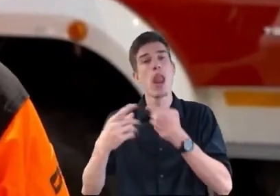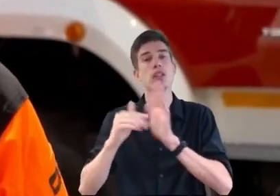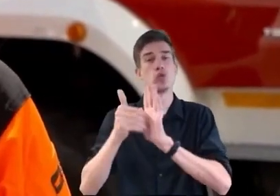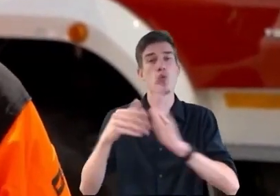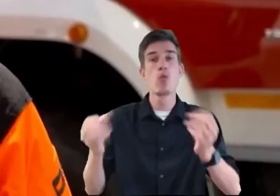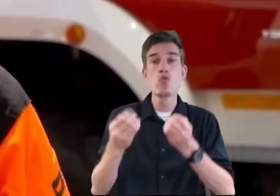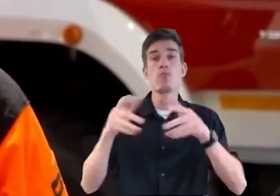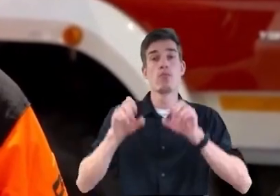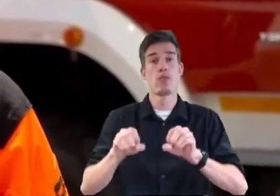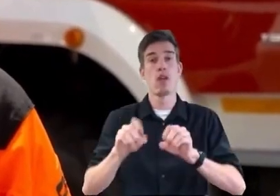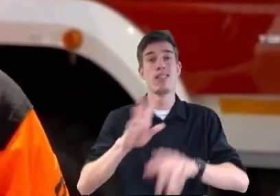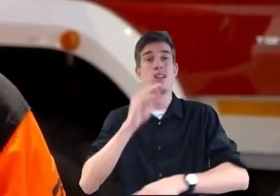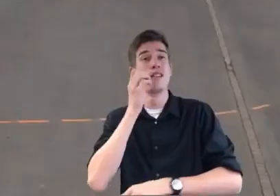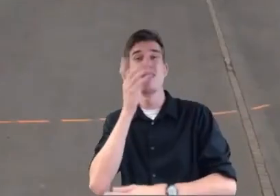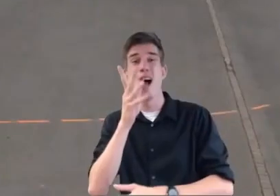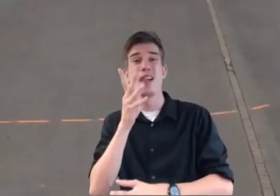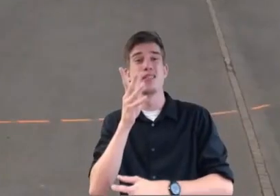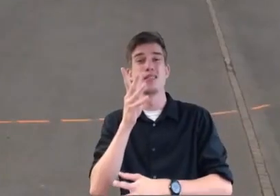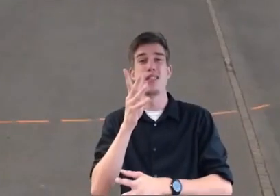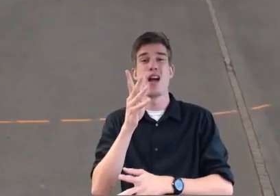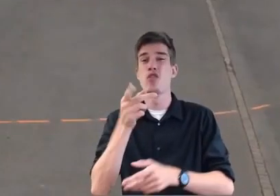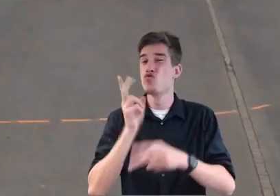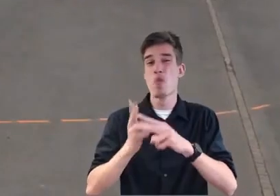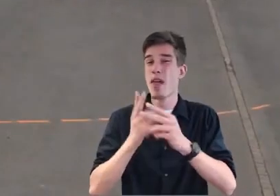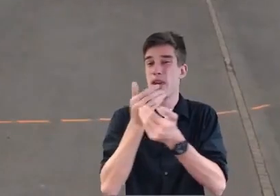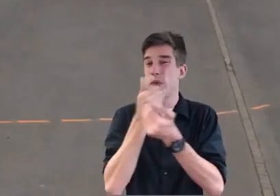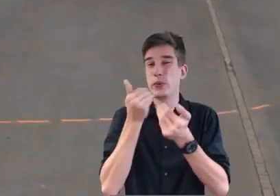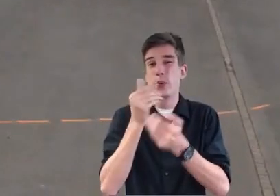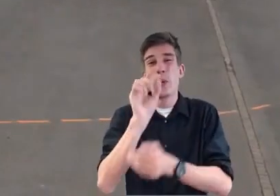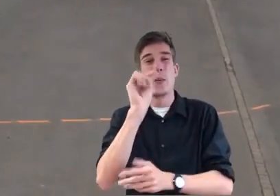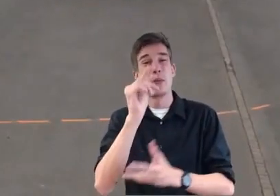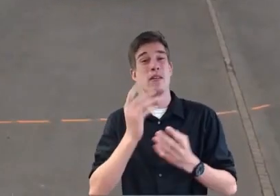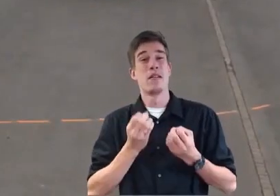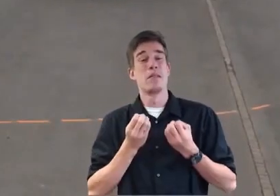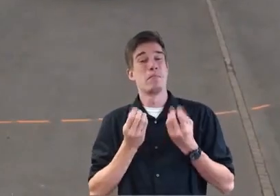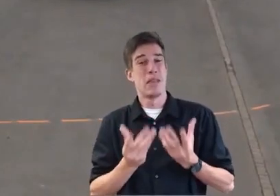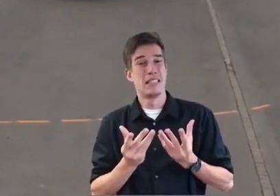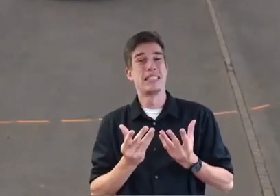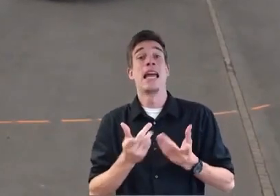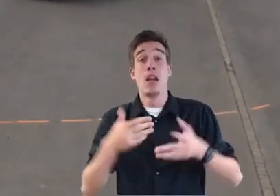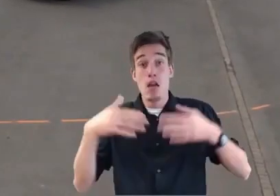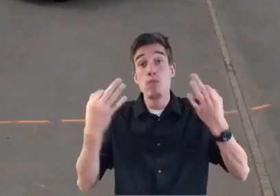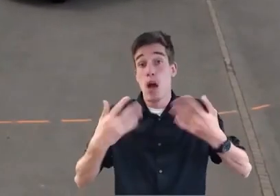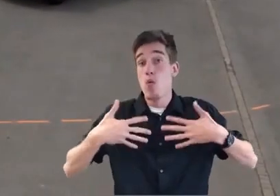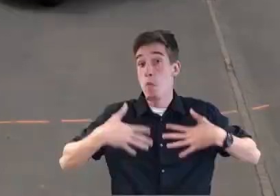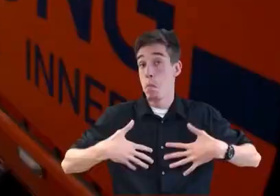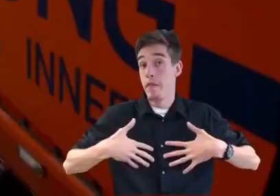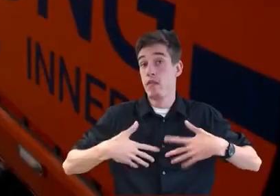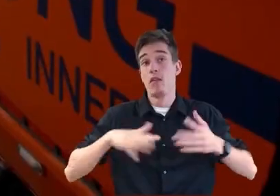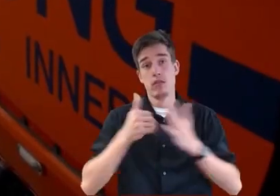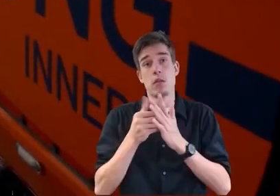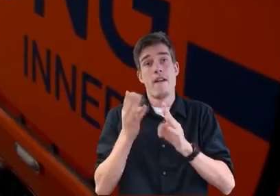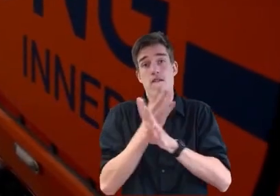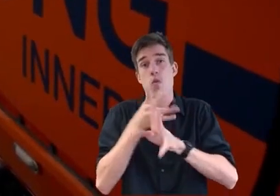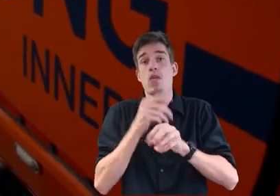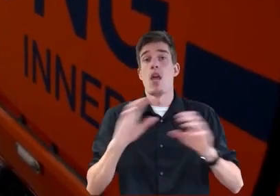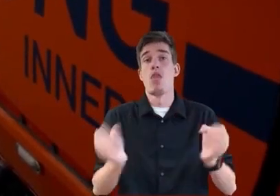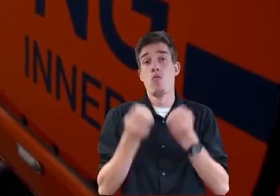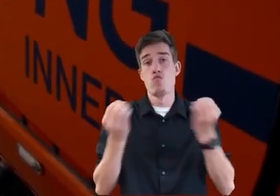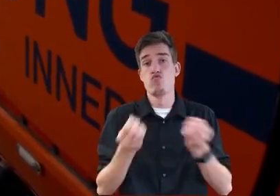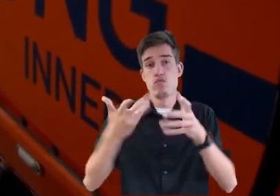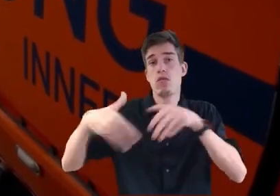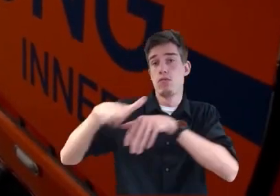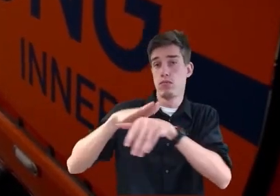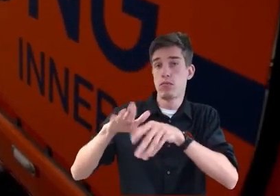die nicht alltäglichen Einsätze, die man kaum erlebt, aber wenn sie vorkommen, halt unbedingt trainiert sein müssen, mit der ärztlichen Crew und auch teilweise